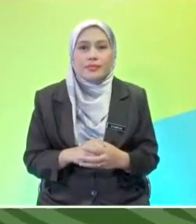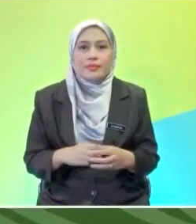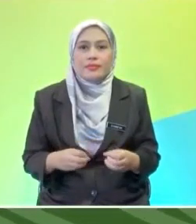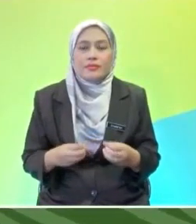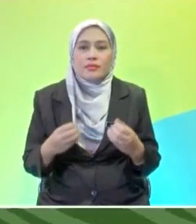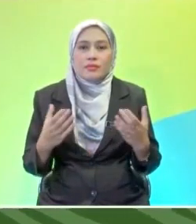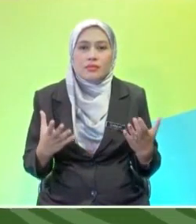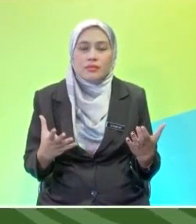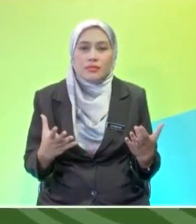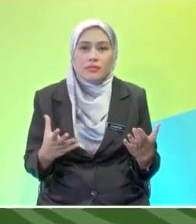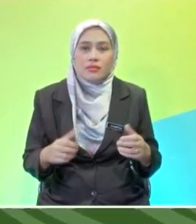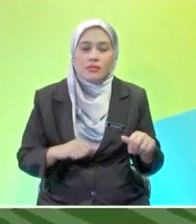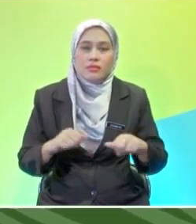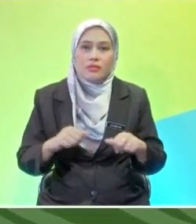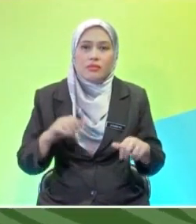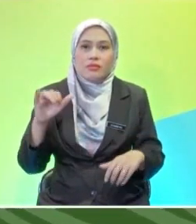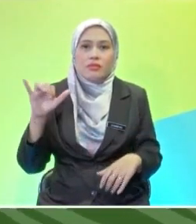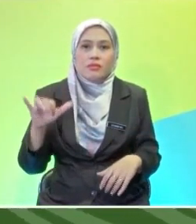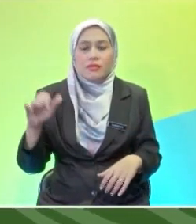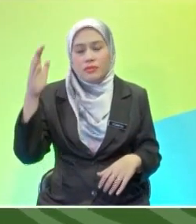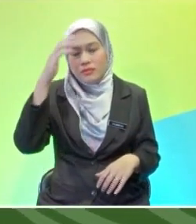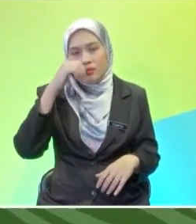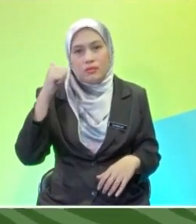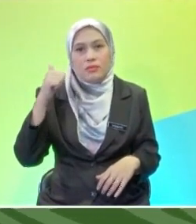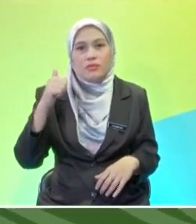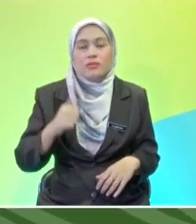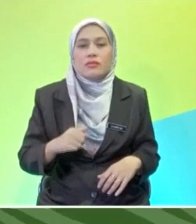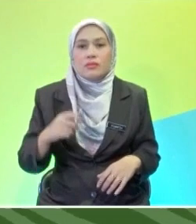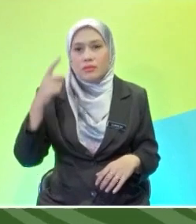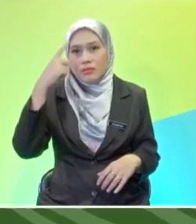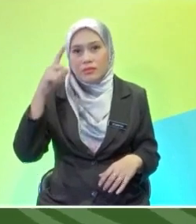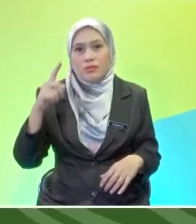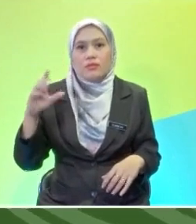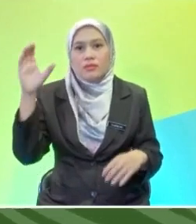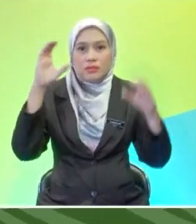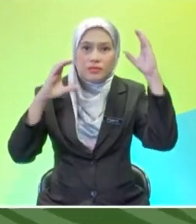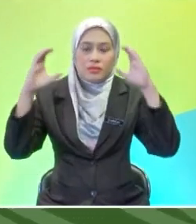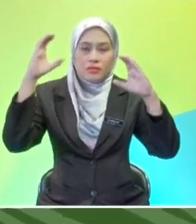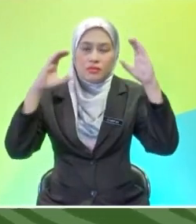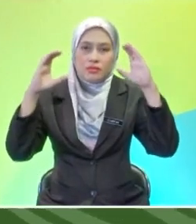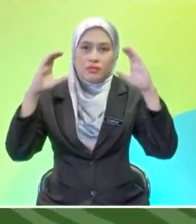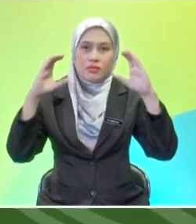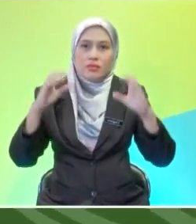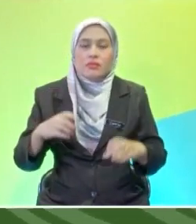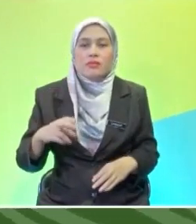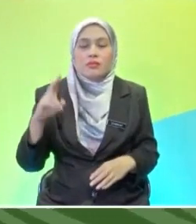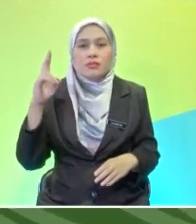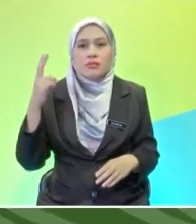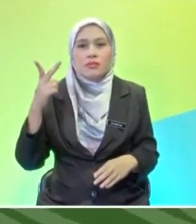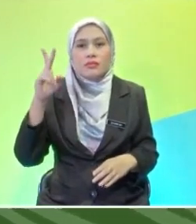Pelbagai aktiviti menarik disediakan untuk pelancong. Dengan hanya